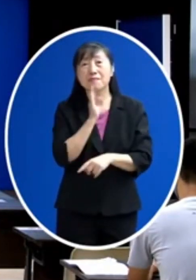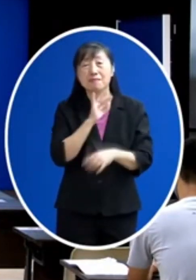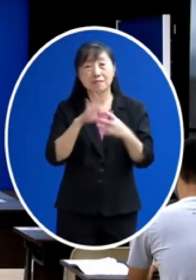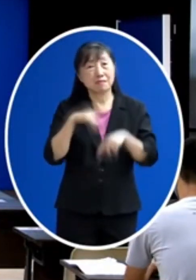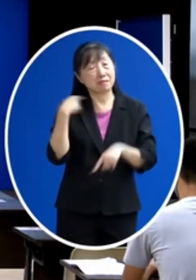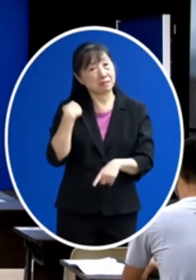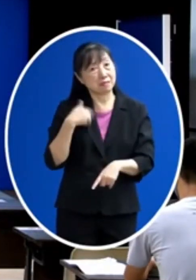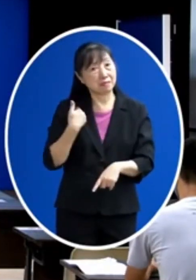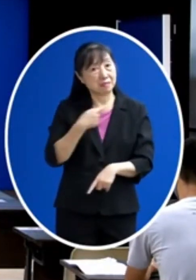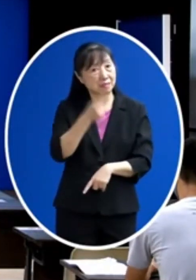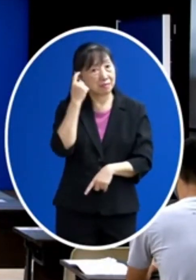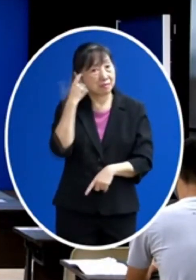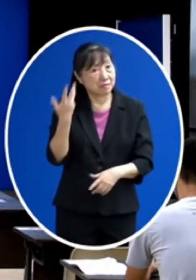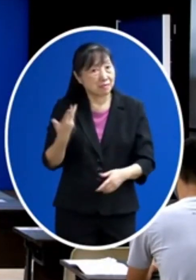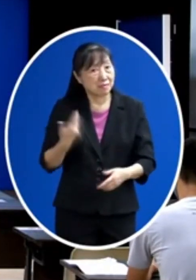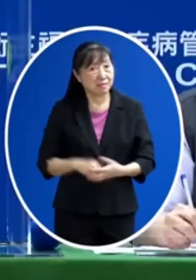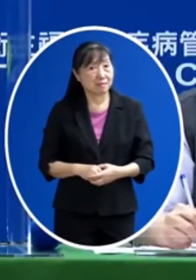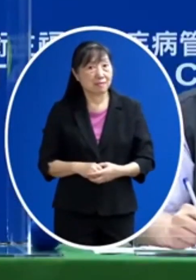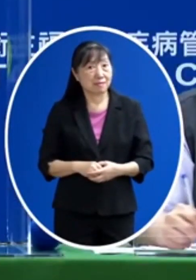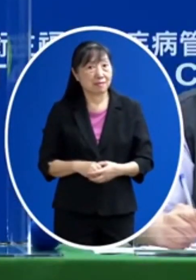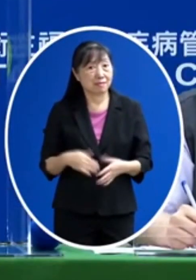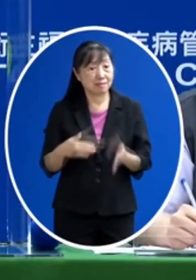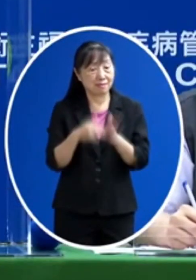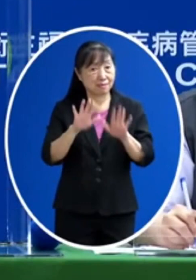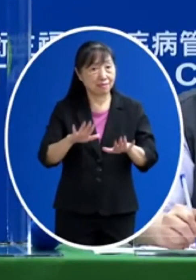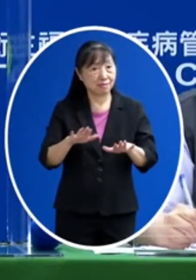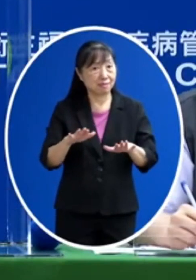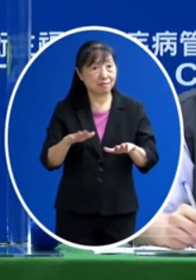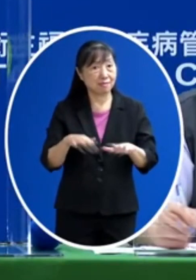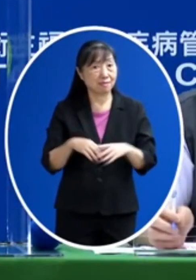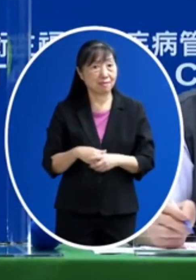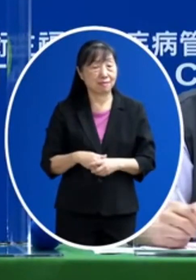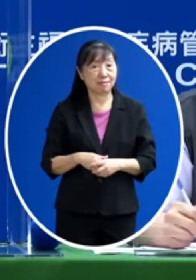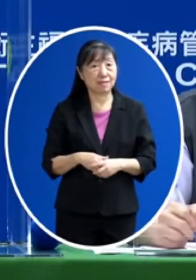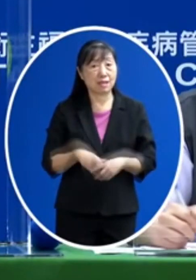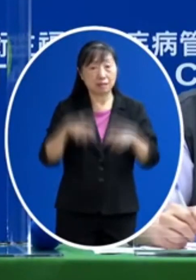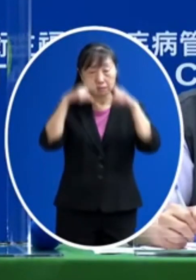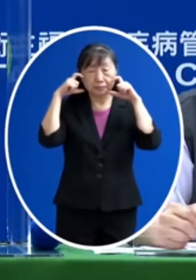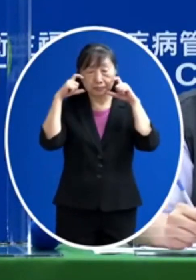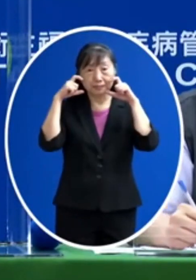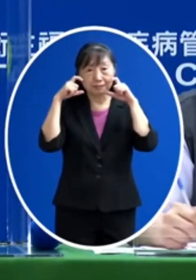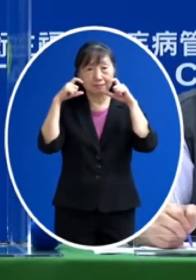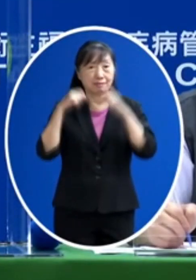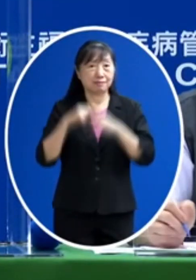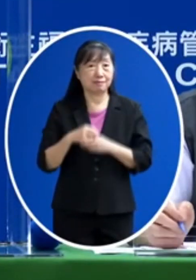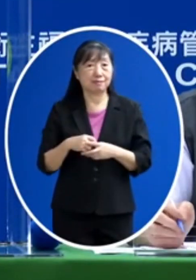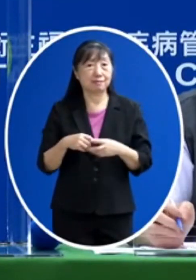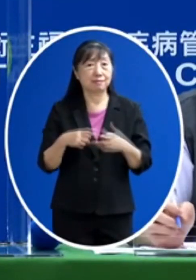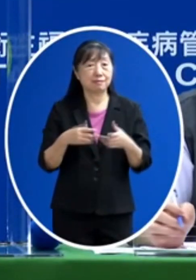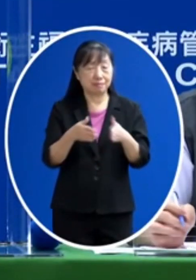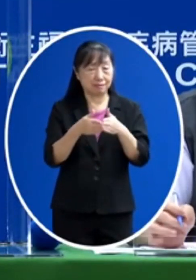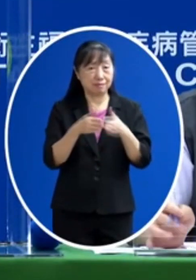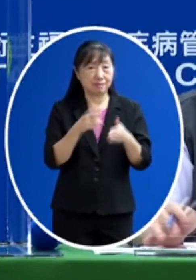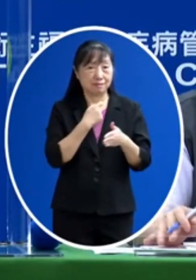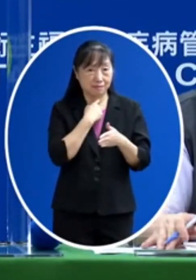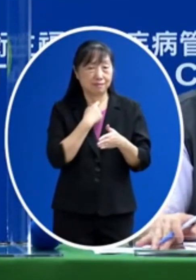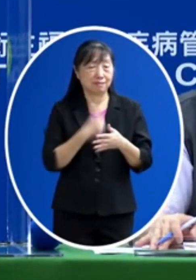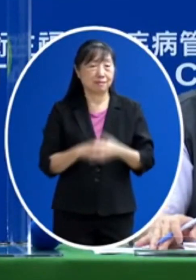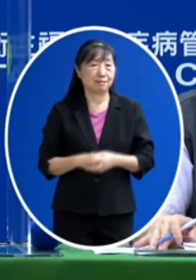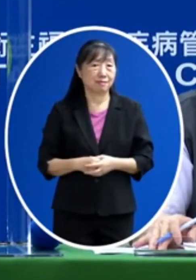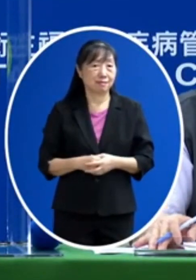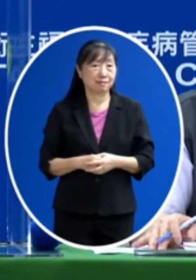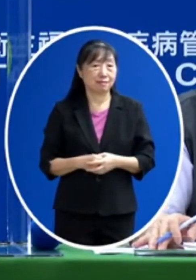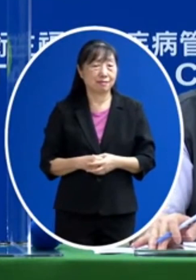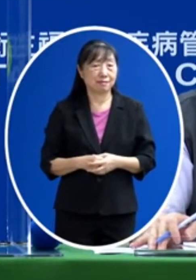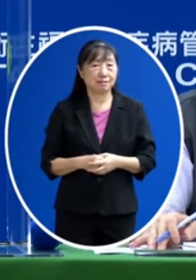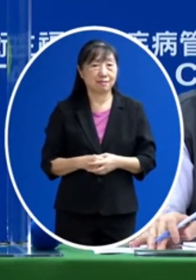么看？ 到目前我们大概还是认为说口罩还是一个相当必要的哈，相当必要的一